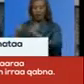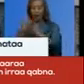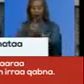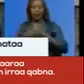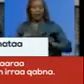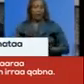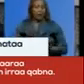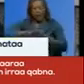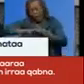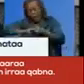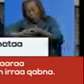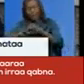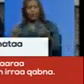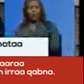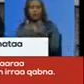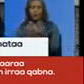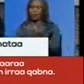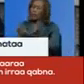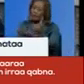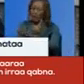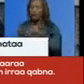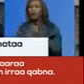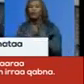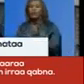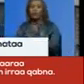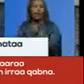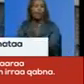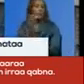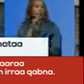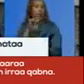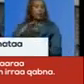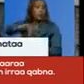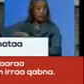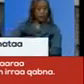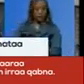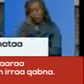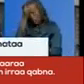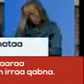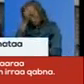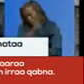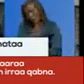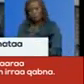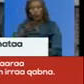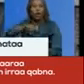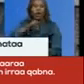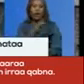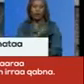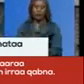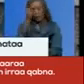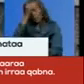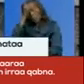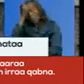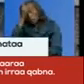ሀብት አሟጠን ለመጠቀም የምናደርገው ጥረት በቂ ሳይሆን ሲቀር መቆጨታችሁ አይቀርም